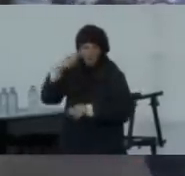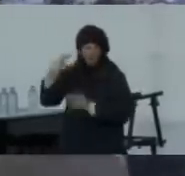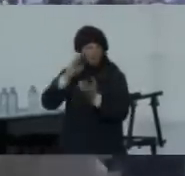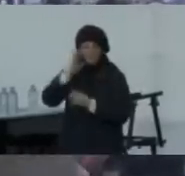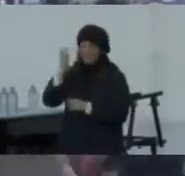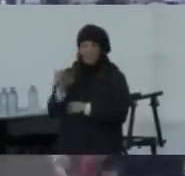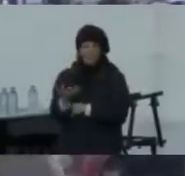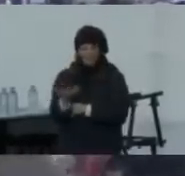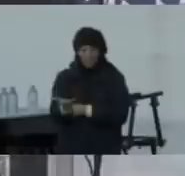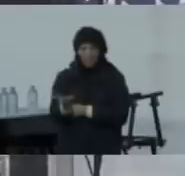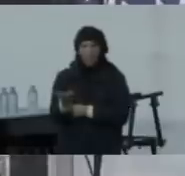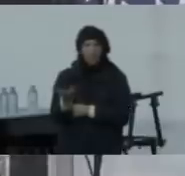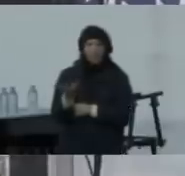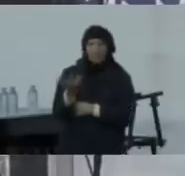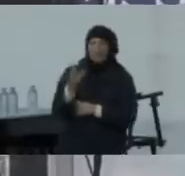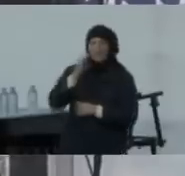sembra una merdina,